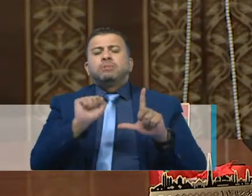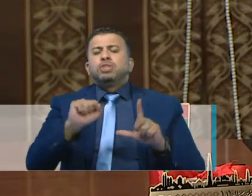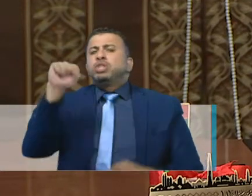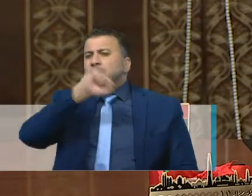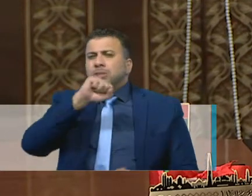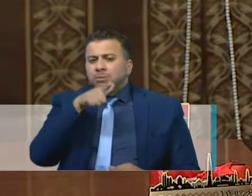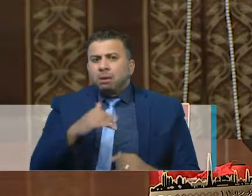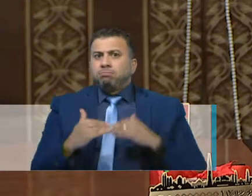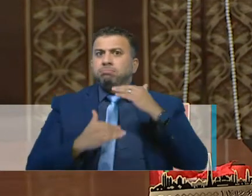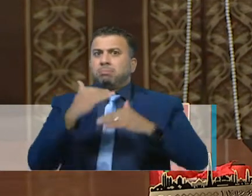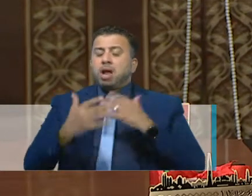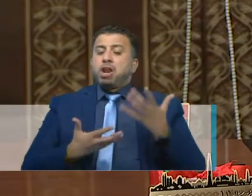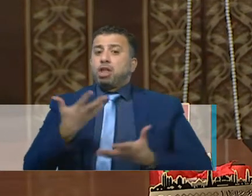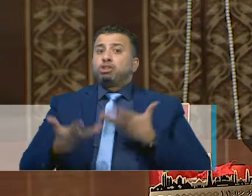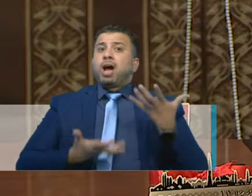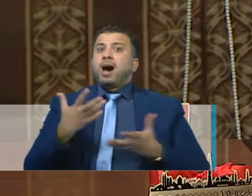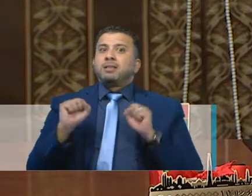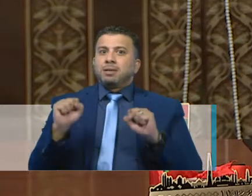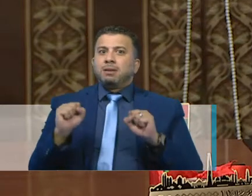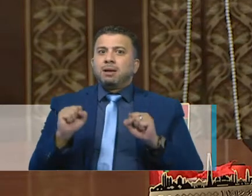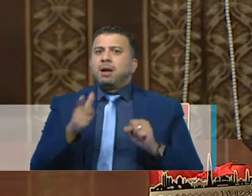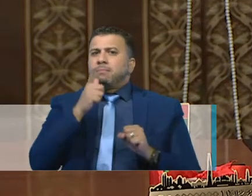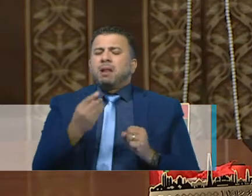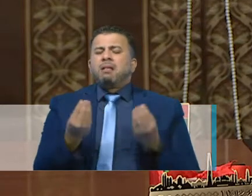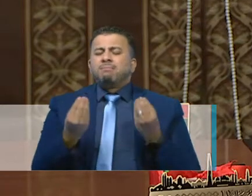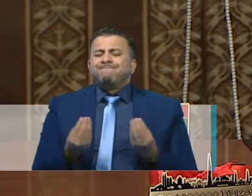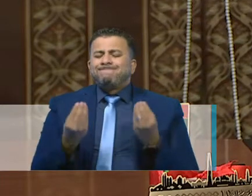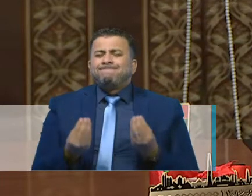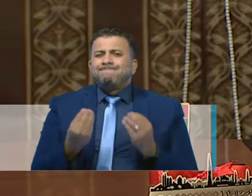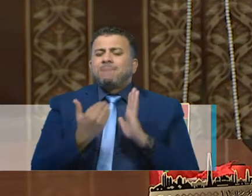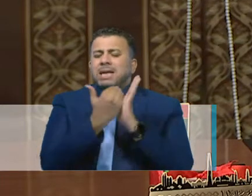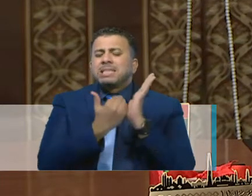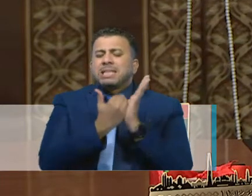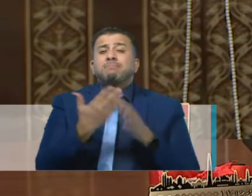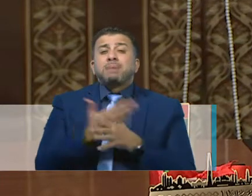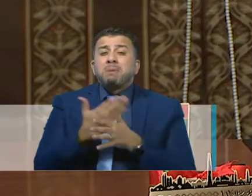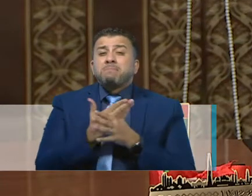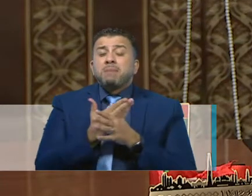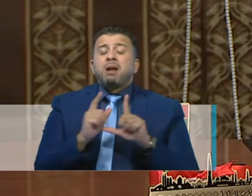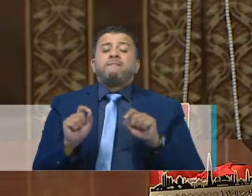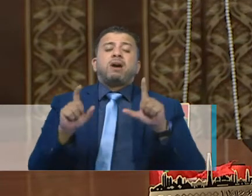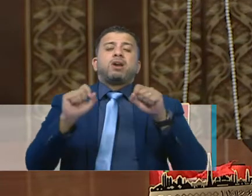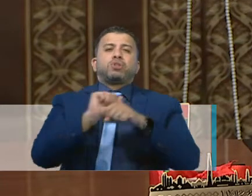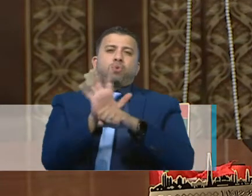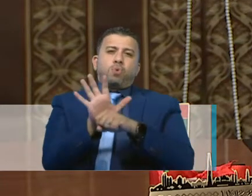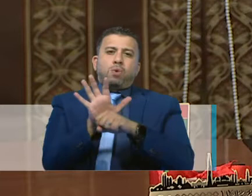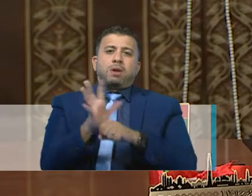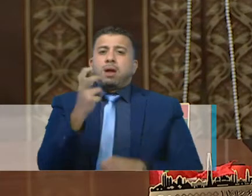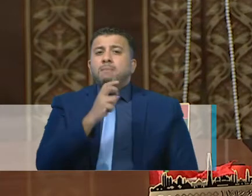إلى نشاطه في ظل التباطؤ الاقتصادي وجائحة كورونا. كذلك